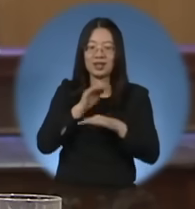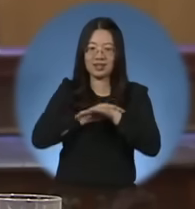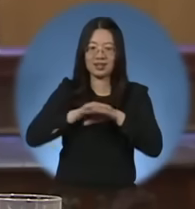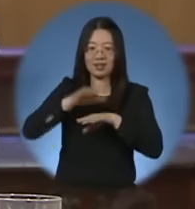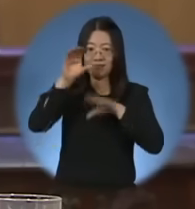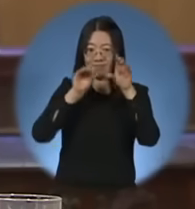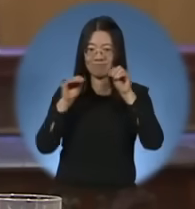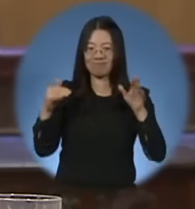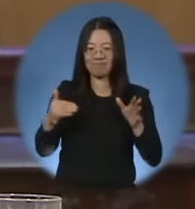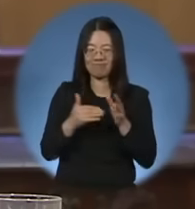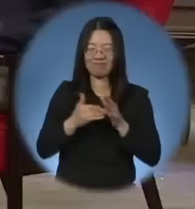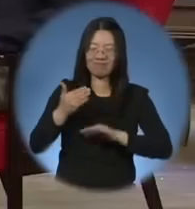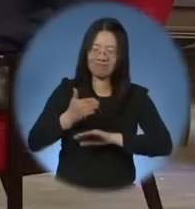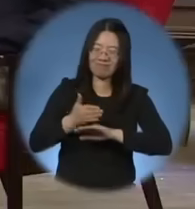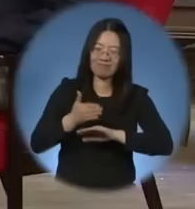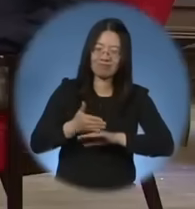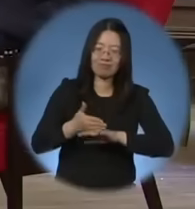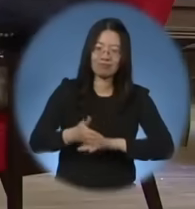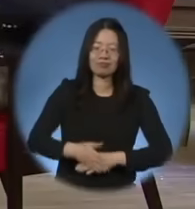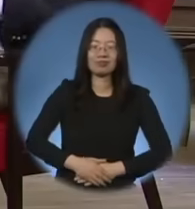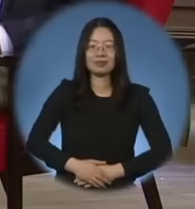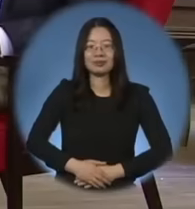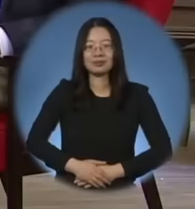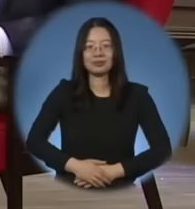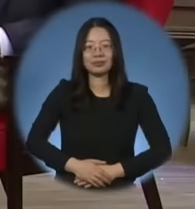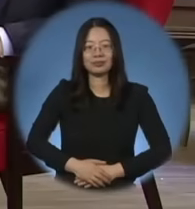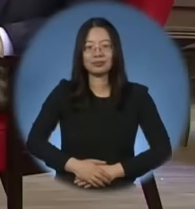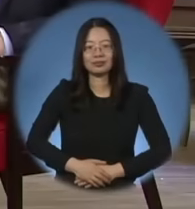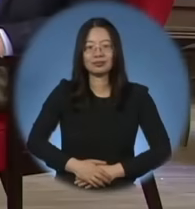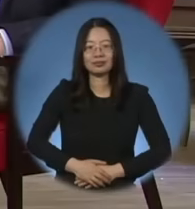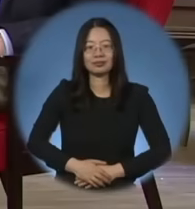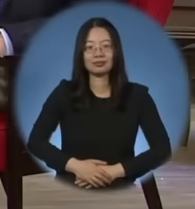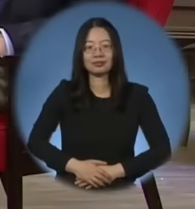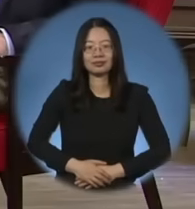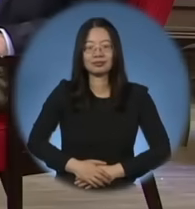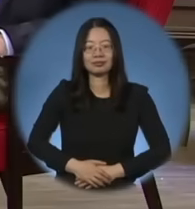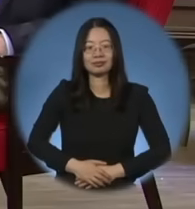말씀 잘 들었습니다 아이고 감사합니다 영광입니다